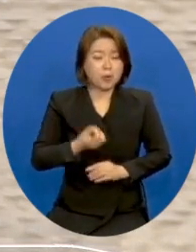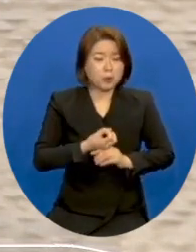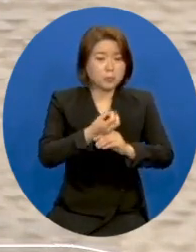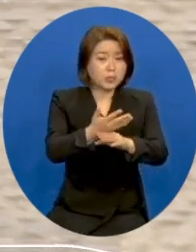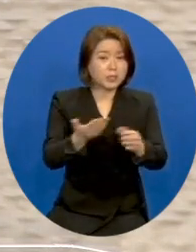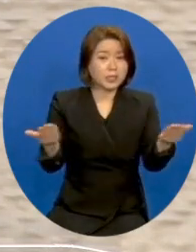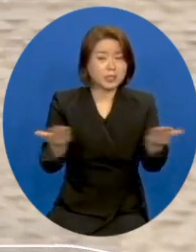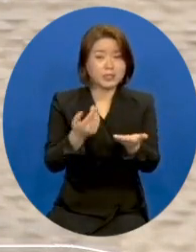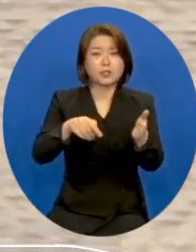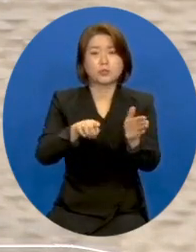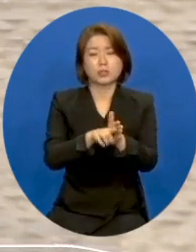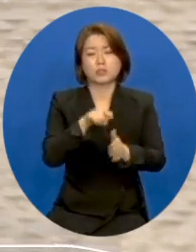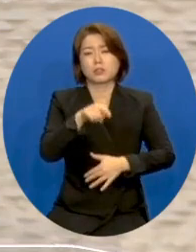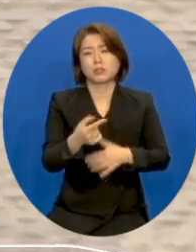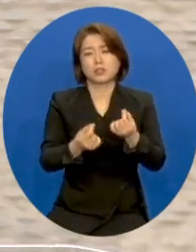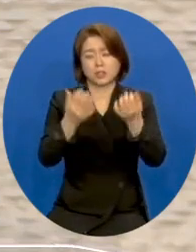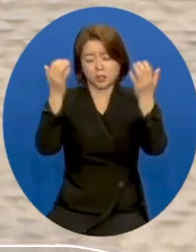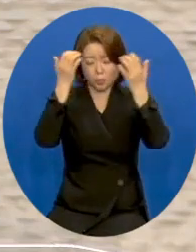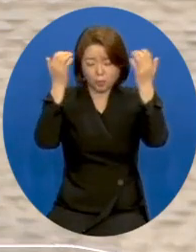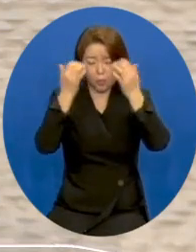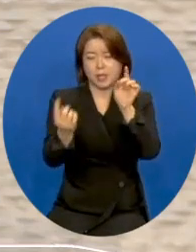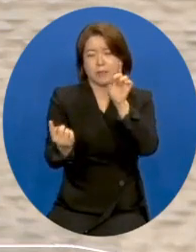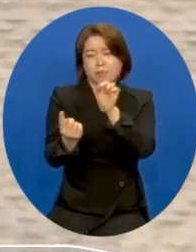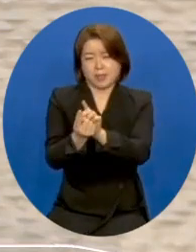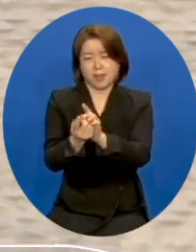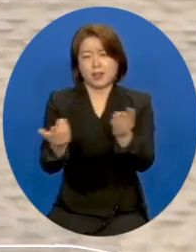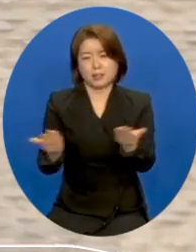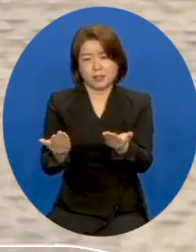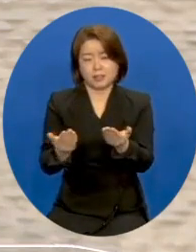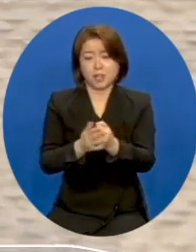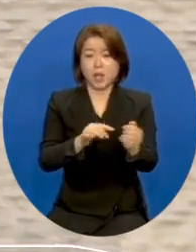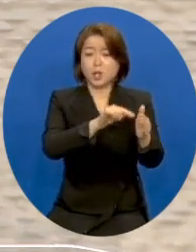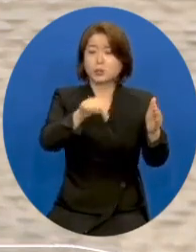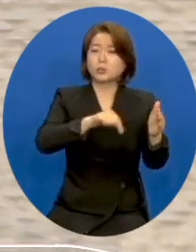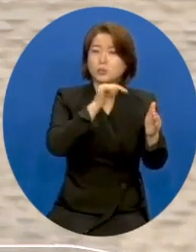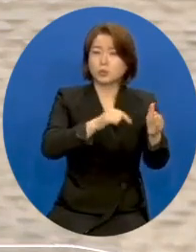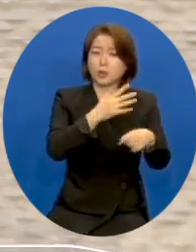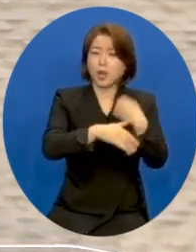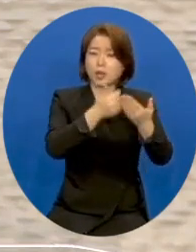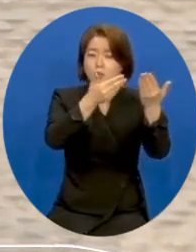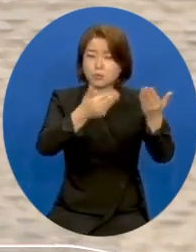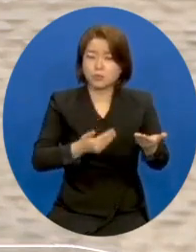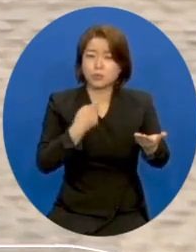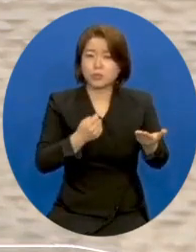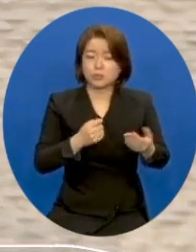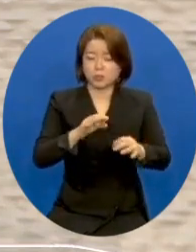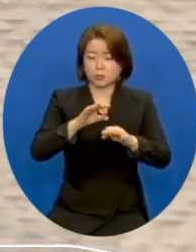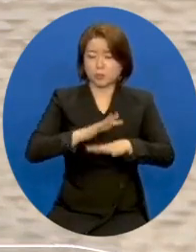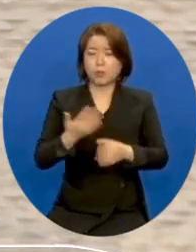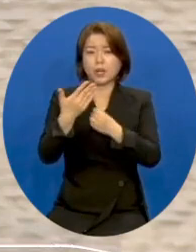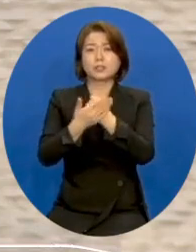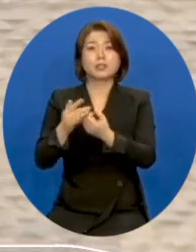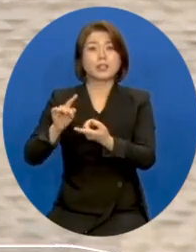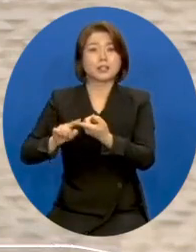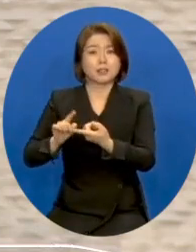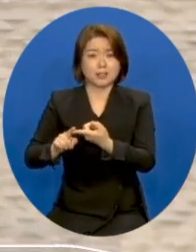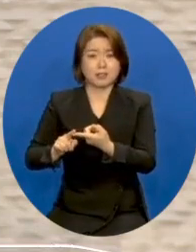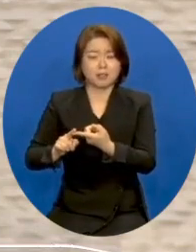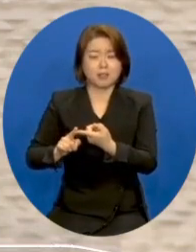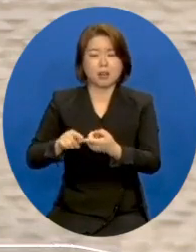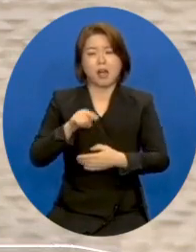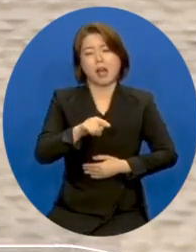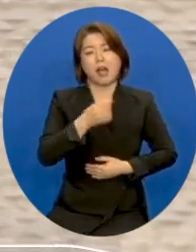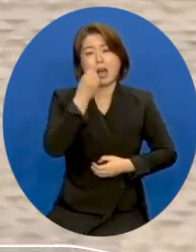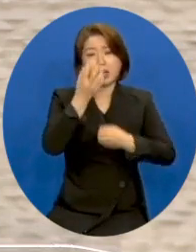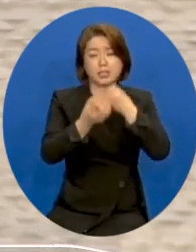위하여 이렇게 고난당하는 일, 그리고 그 가운데 하나님이 주셨던 놀라운 은혜에 대하여 이 간증을